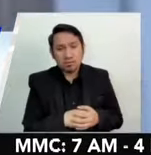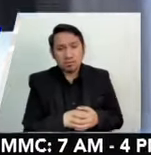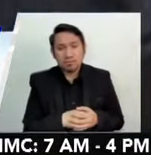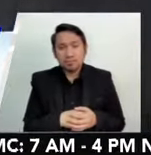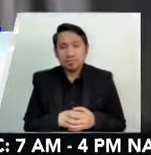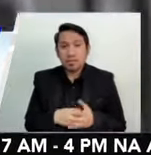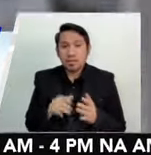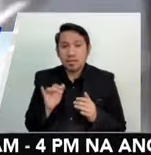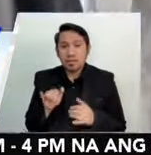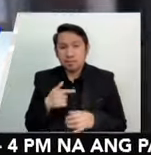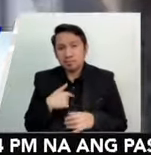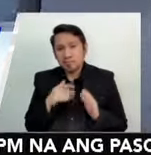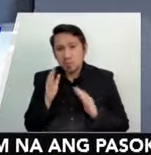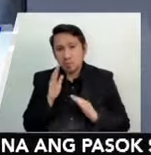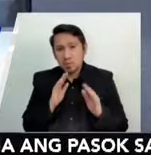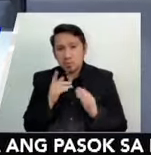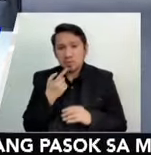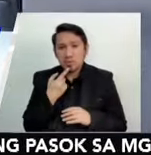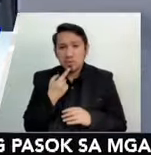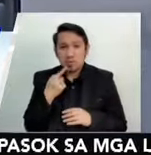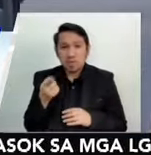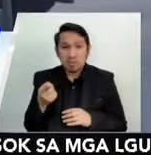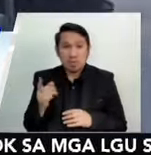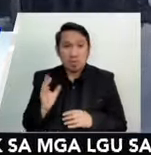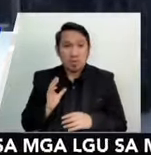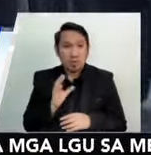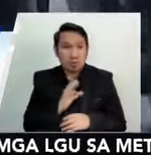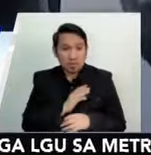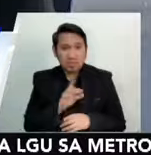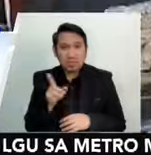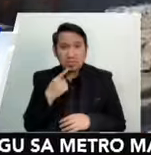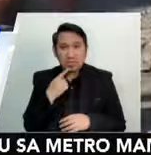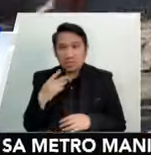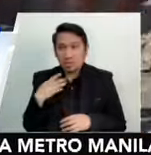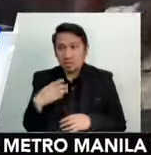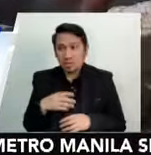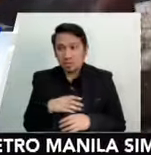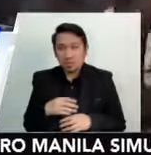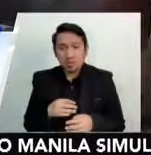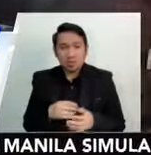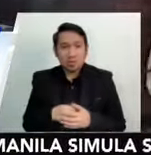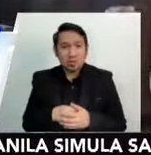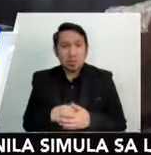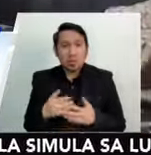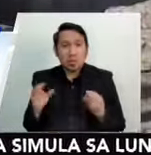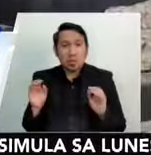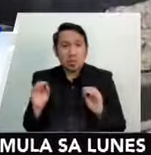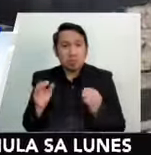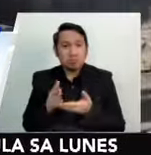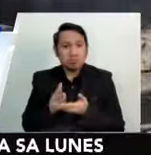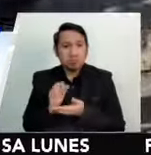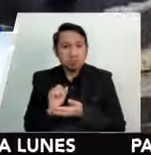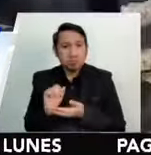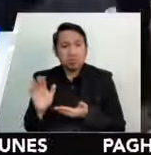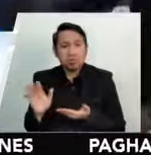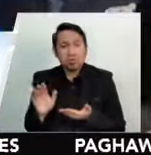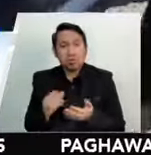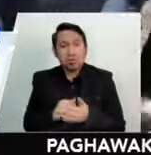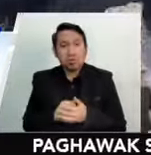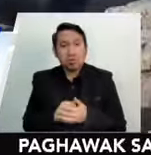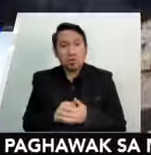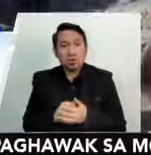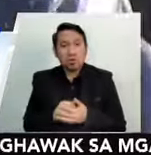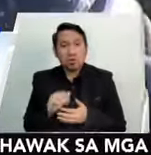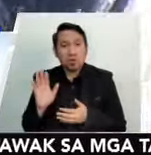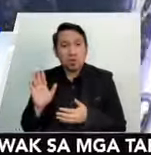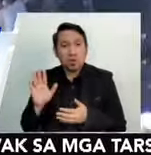sapagkat sinasabi ng Kongreso na ang DOTR ng LTFRP ay walang karapatan na bawihin yung mga prangkisa ng